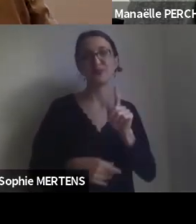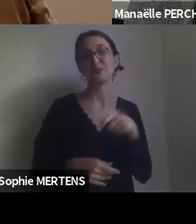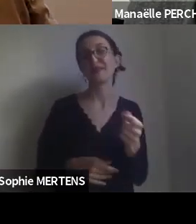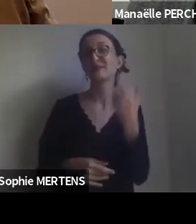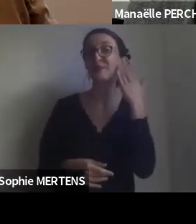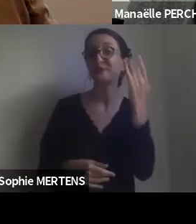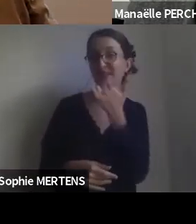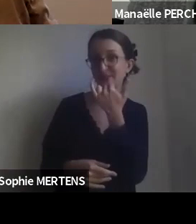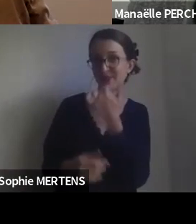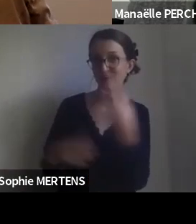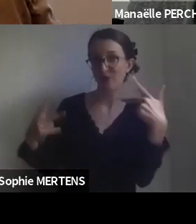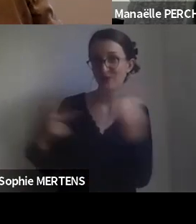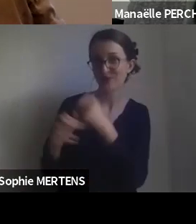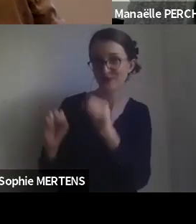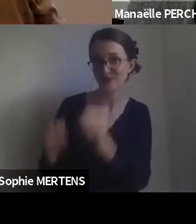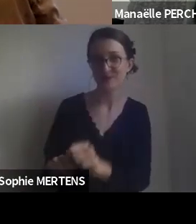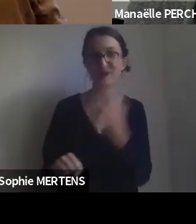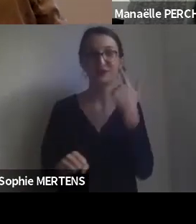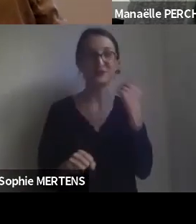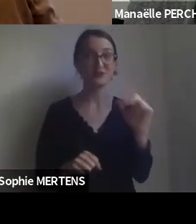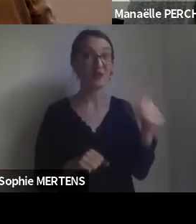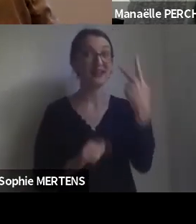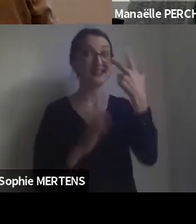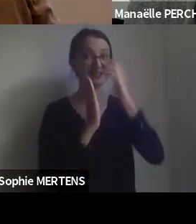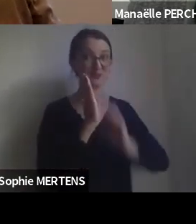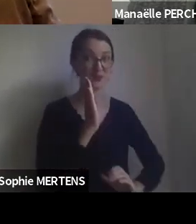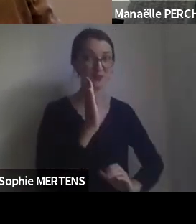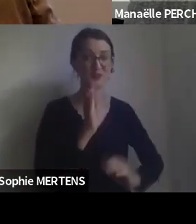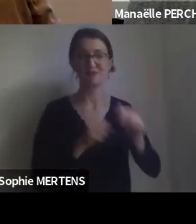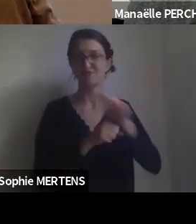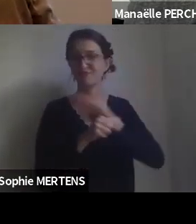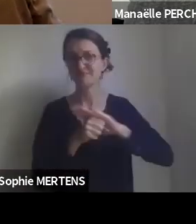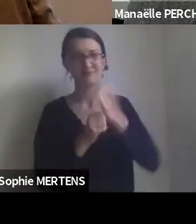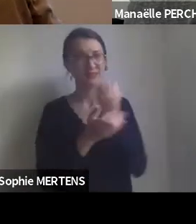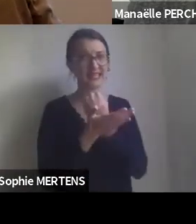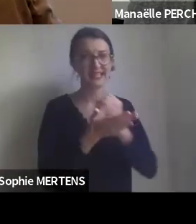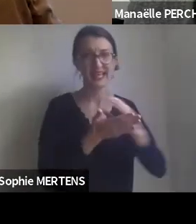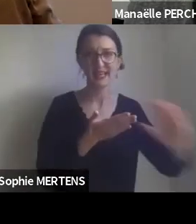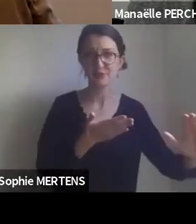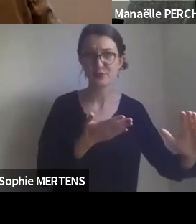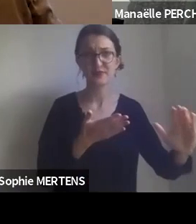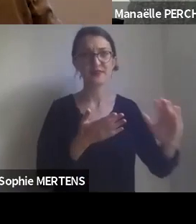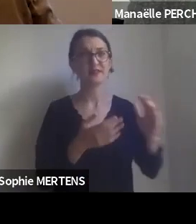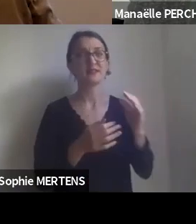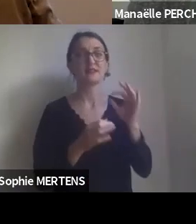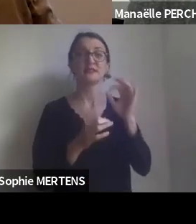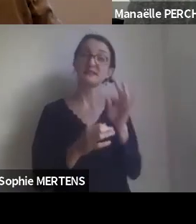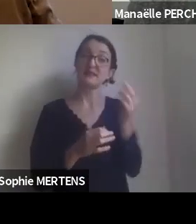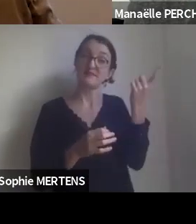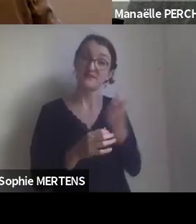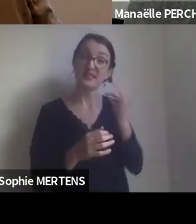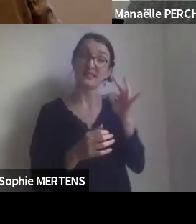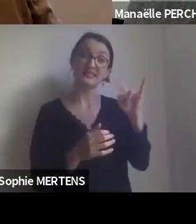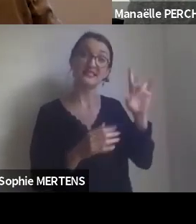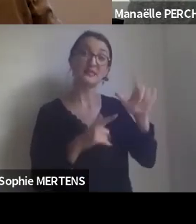me semble-t-il 13 modules, totalement gratuits. C'est un projet porté par T-Business AGFIP en partenariat